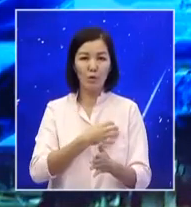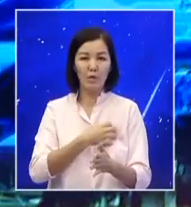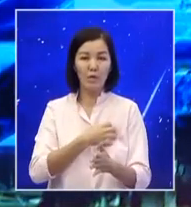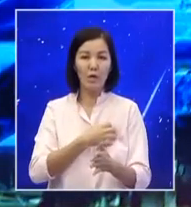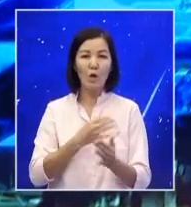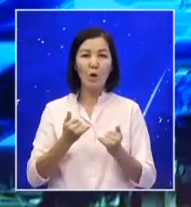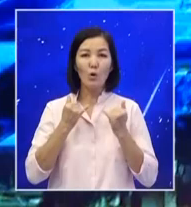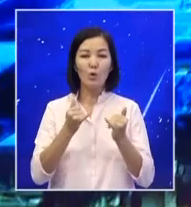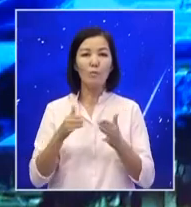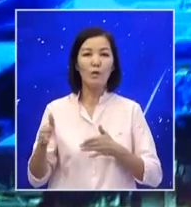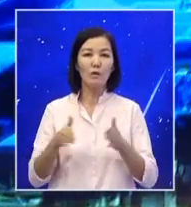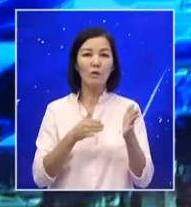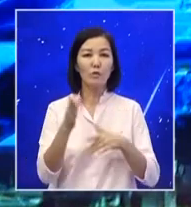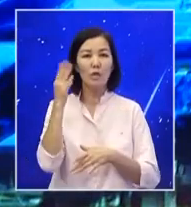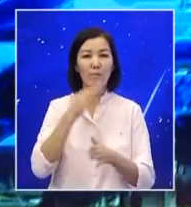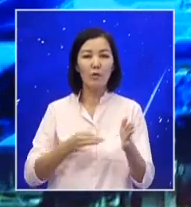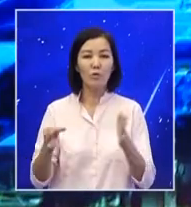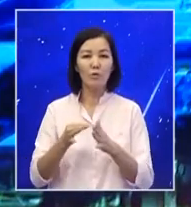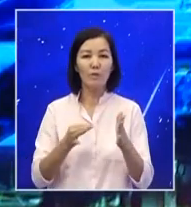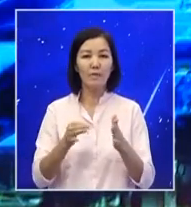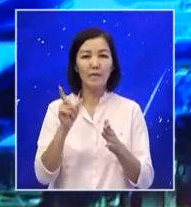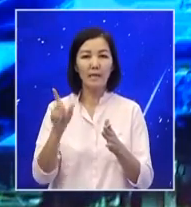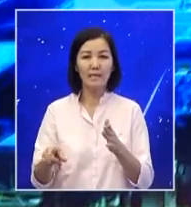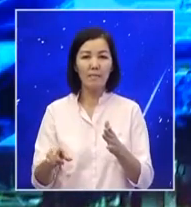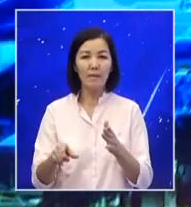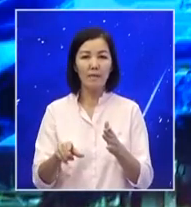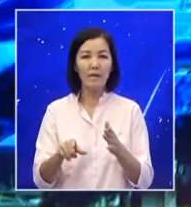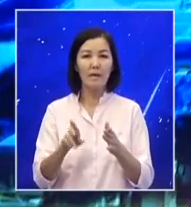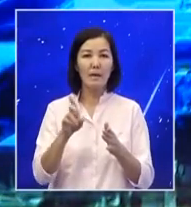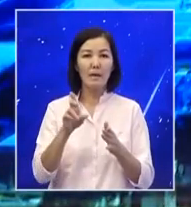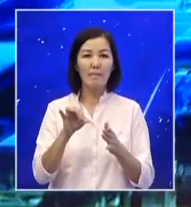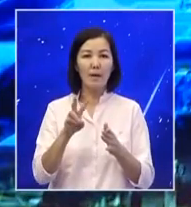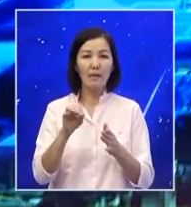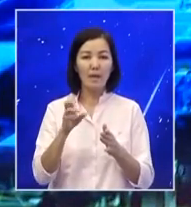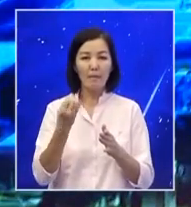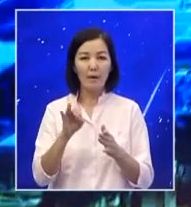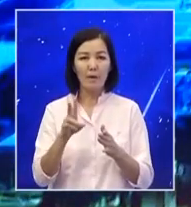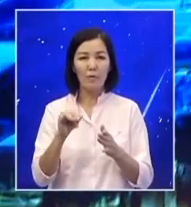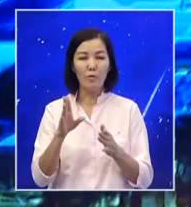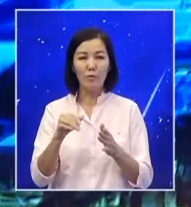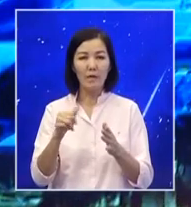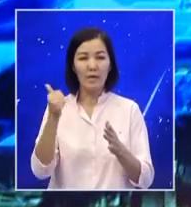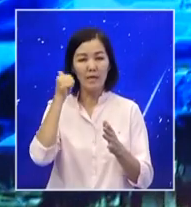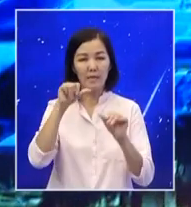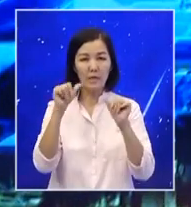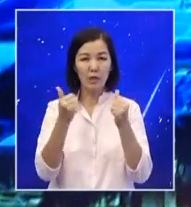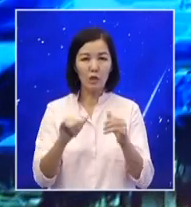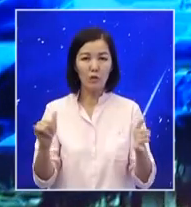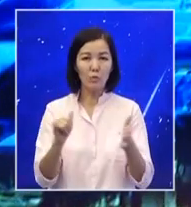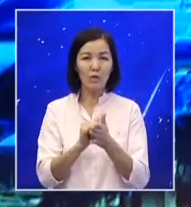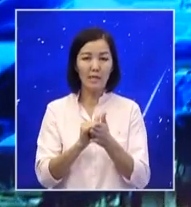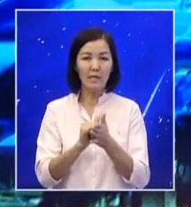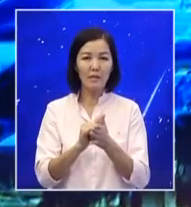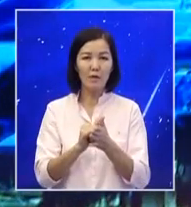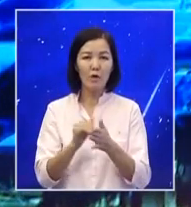Алматы облысының құрметті азаматы Сейдахмет Балтабайұлы Шүрегеевке ескерткіш тақта орнатылды. Мәрмәр белгі ардақты азамат